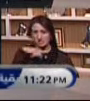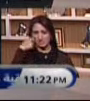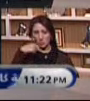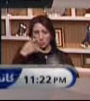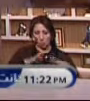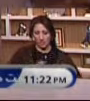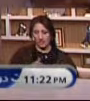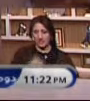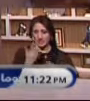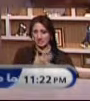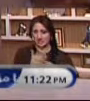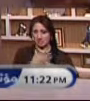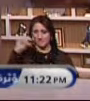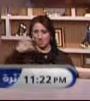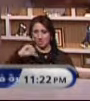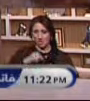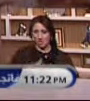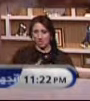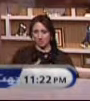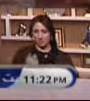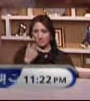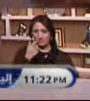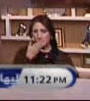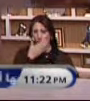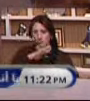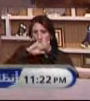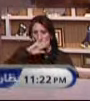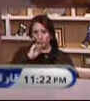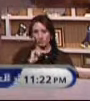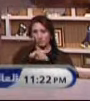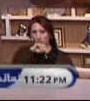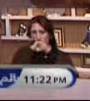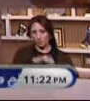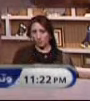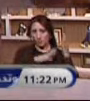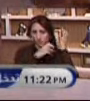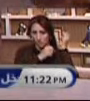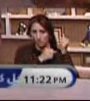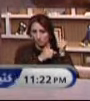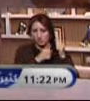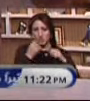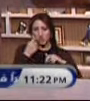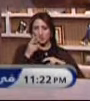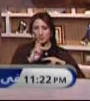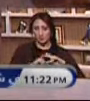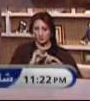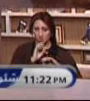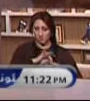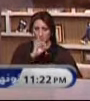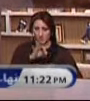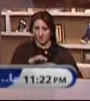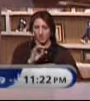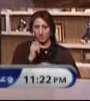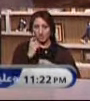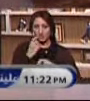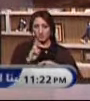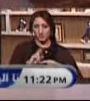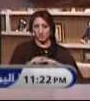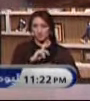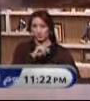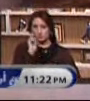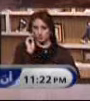القلب يا مولانا. أحمد الله رب العالمين وأصلي وأسلم على سيدنا رسول الله صلى الله عليه وسلم. أما بعد،